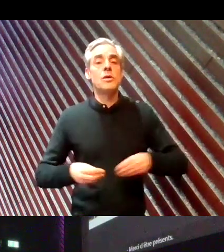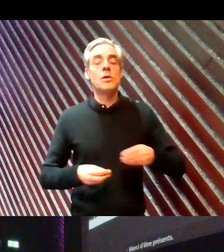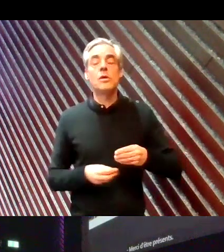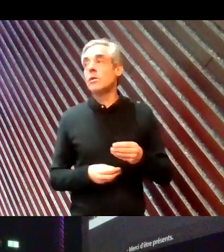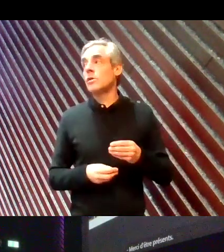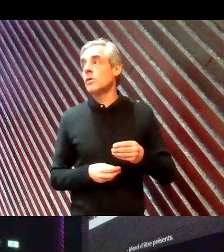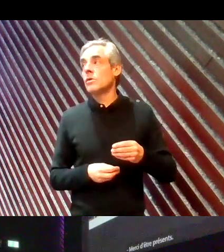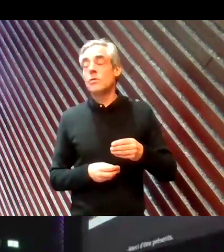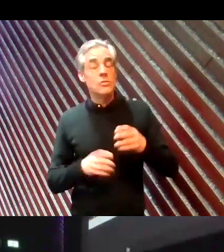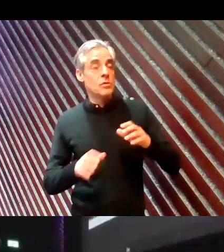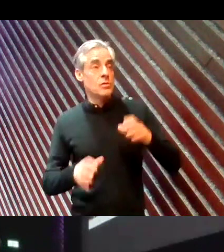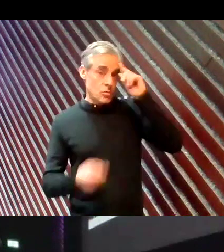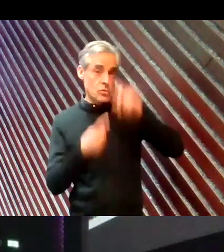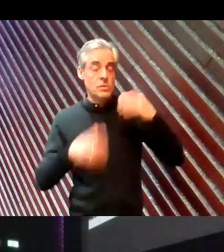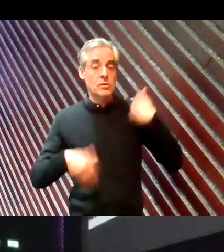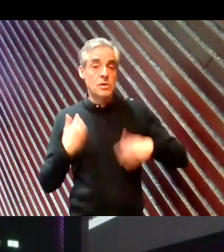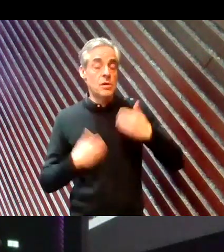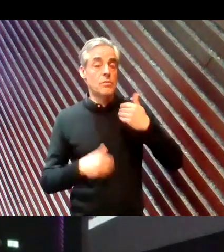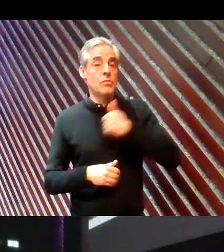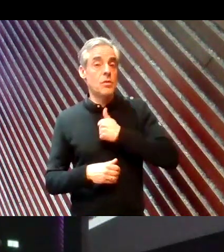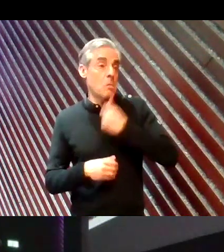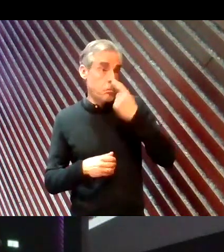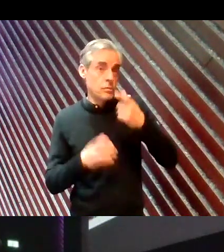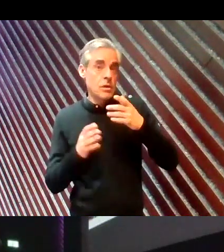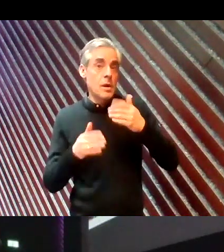mécénat de compétences. Donc, on remercie le restaurant de la Mécénat. Moi, il n a rien.